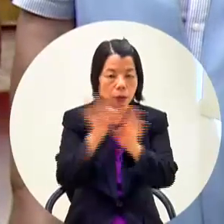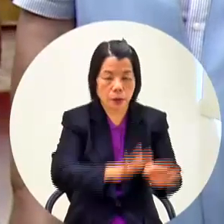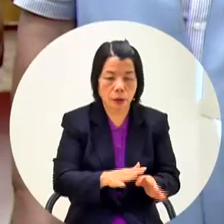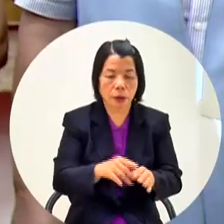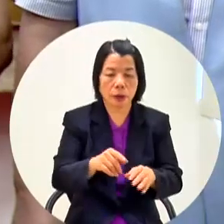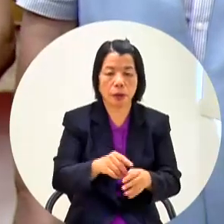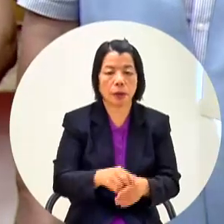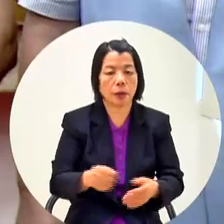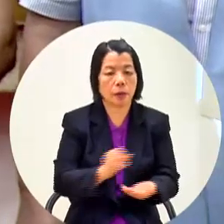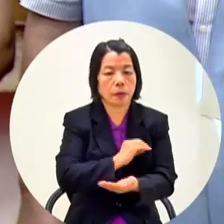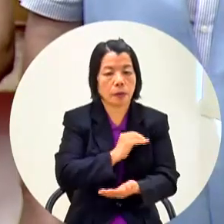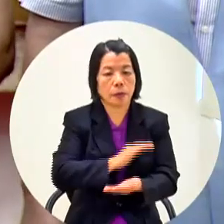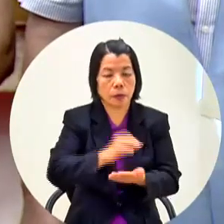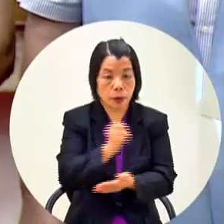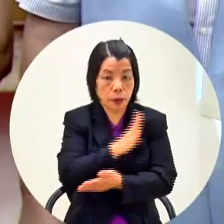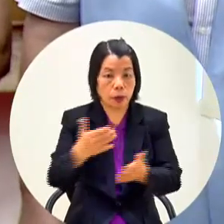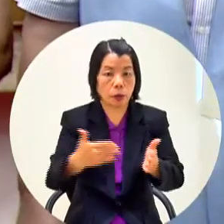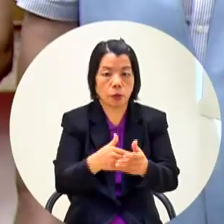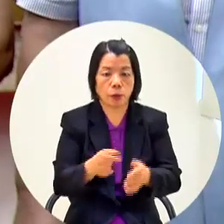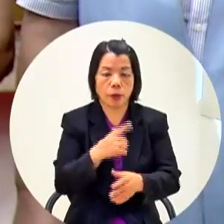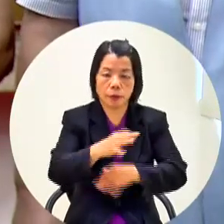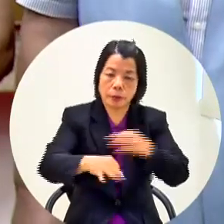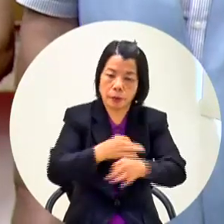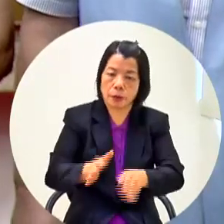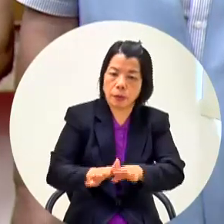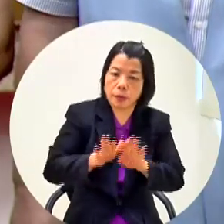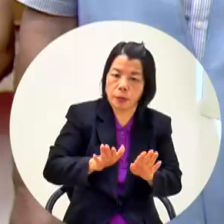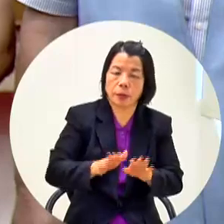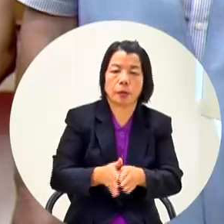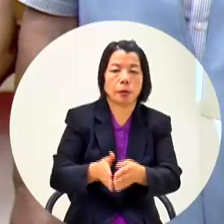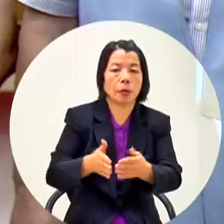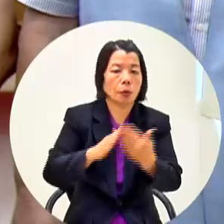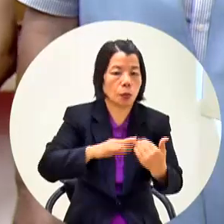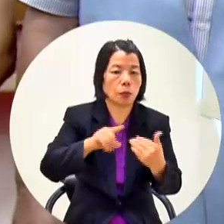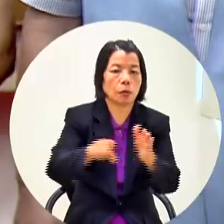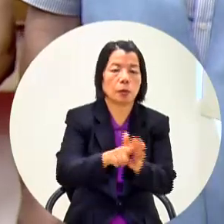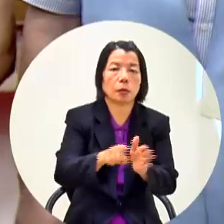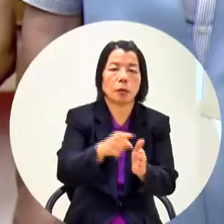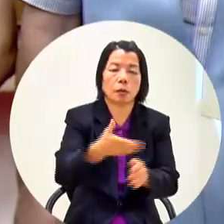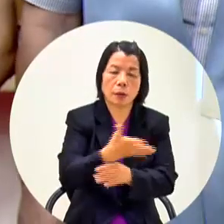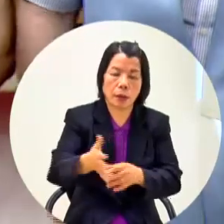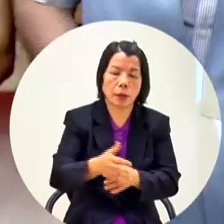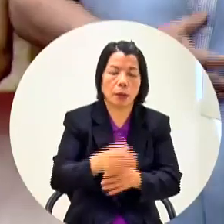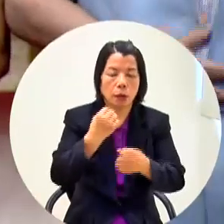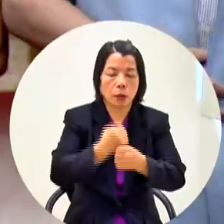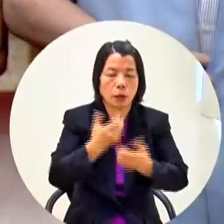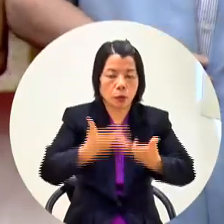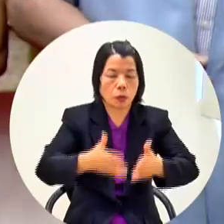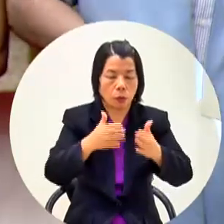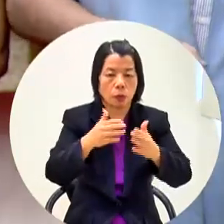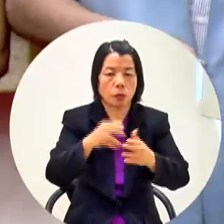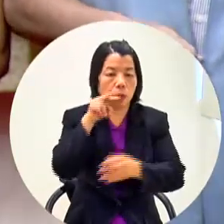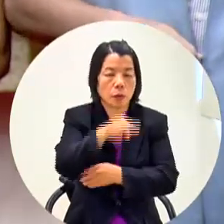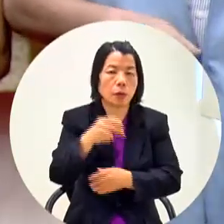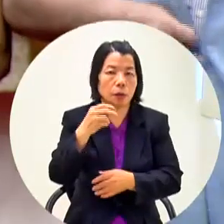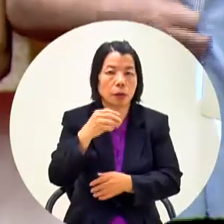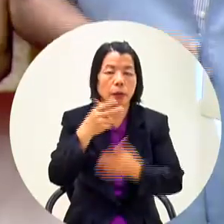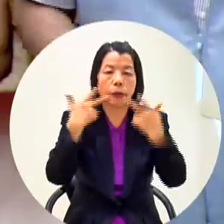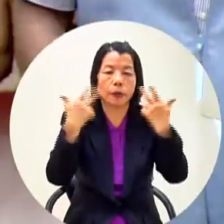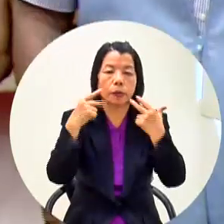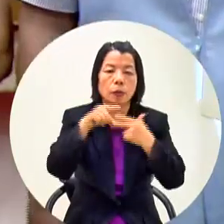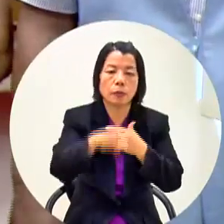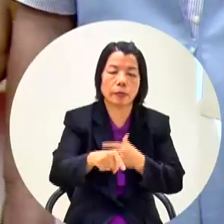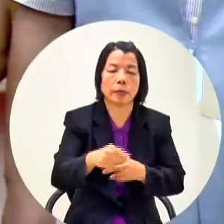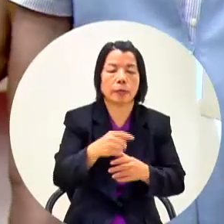市政府能够振兴我们纳马夏原乡的我们的这个观光产业。第三个，我要谢谢市